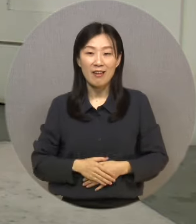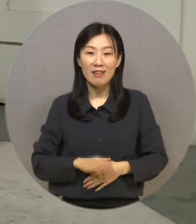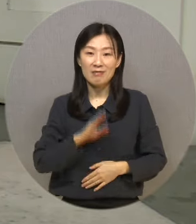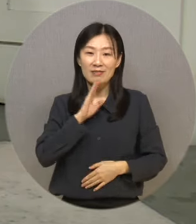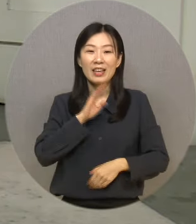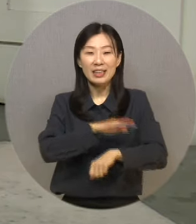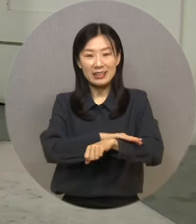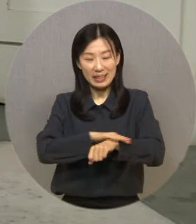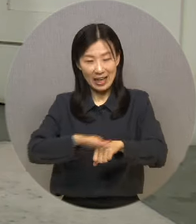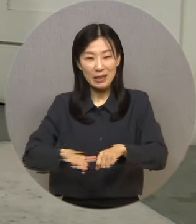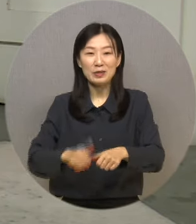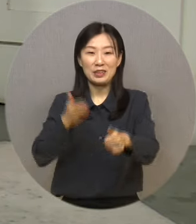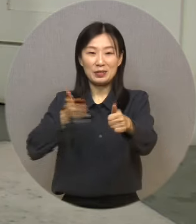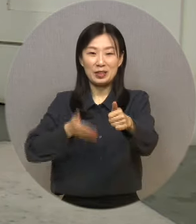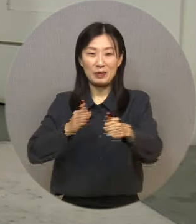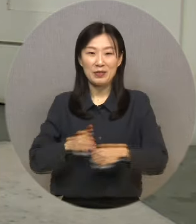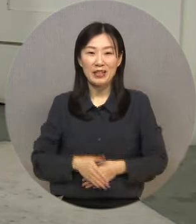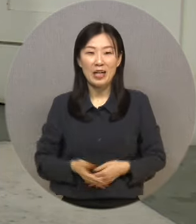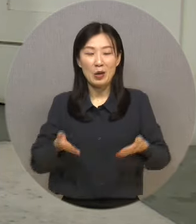가시더라도 호남선 한번 타보겠습니다. 네.